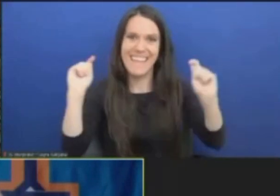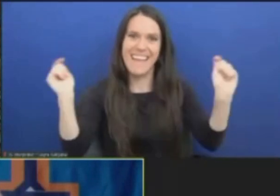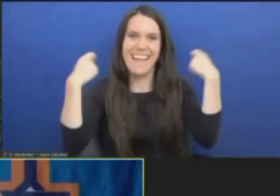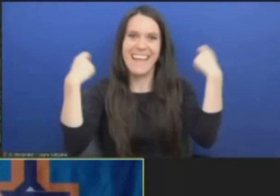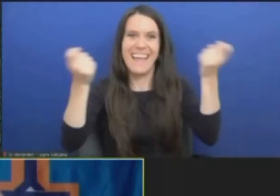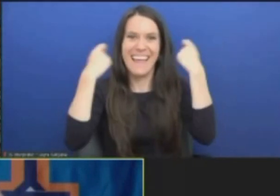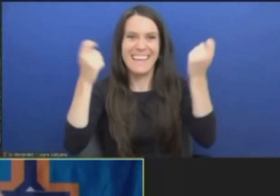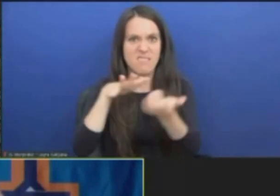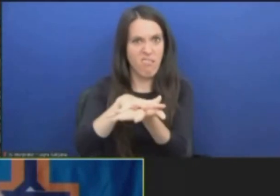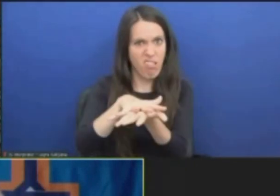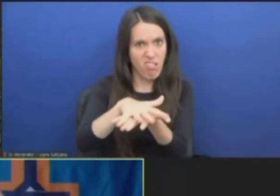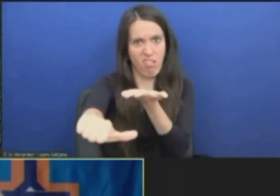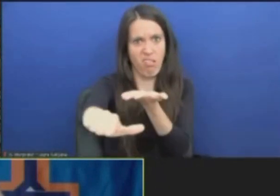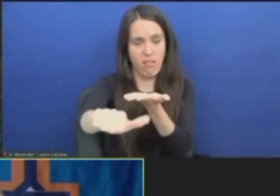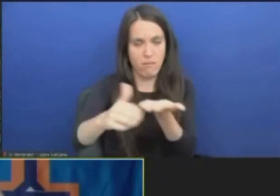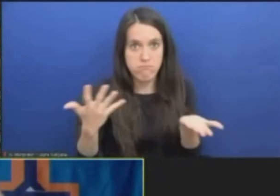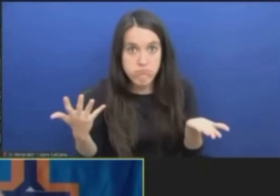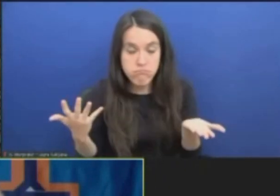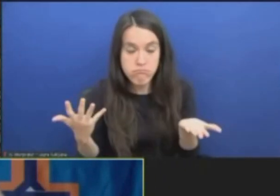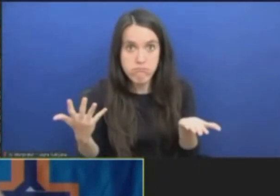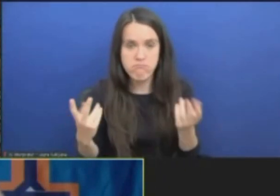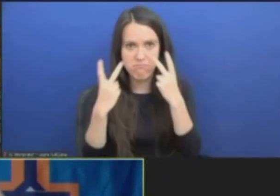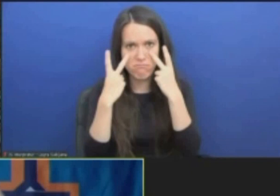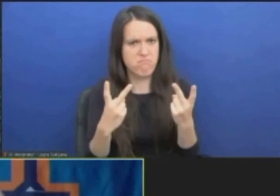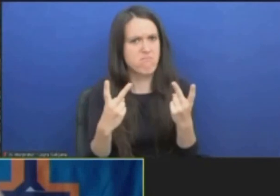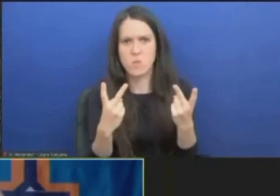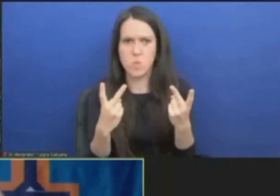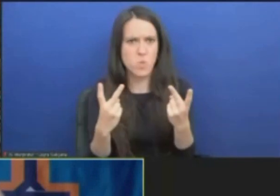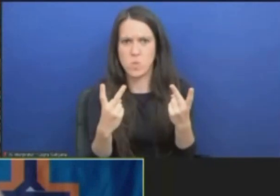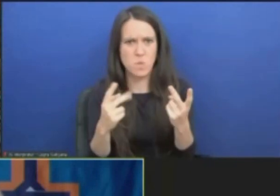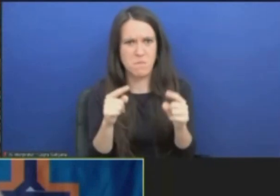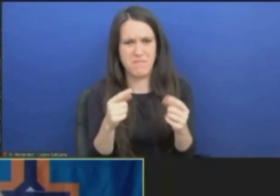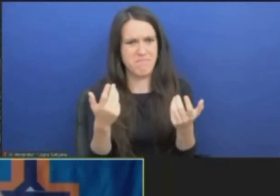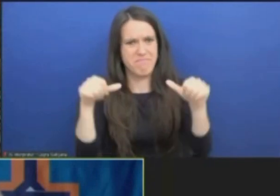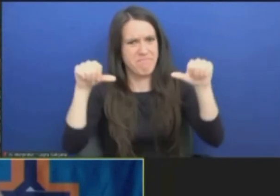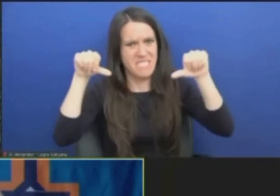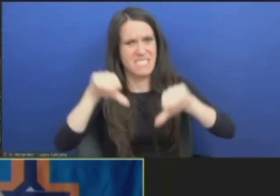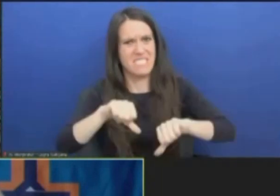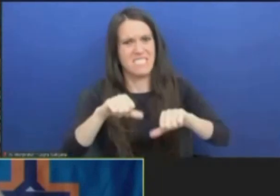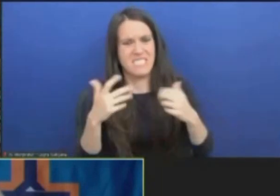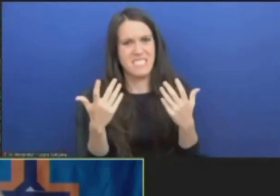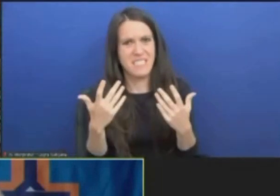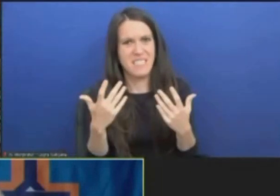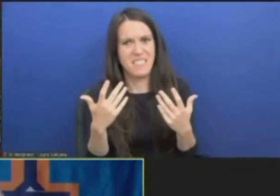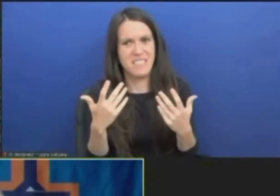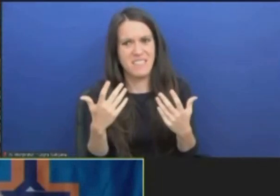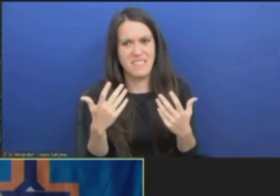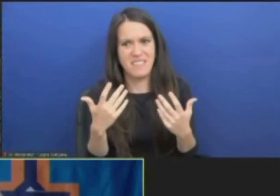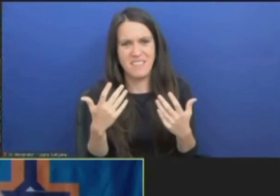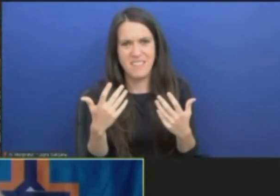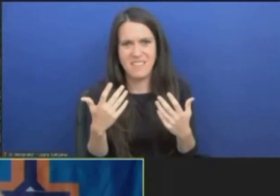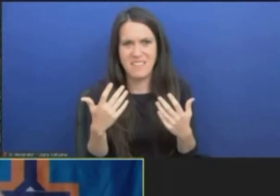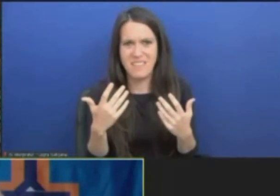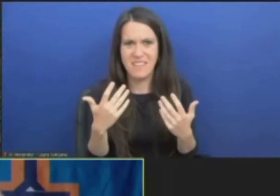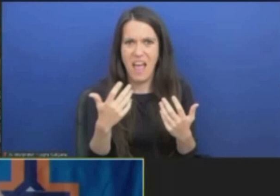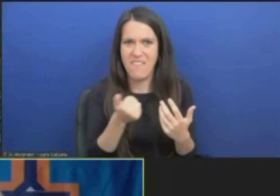чтобы прокормить турецкий военный корпус что касается выжившего населения и детей кульминационной фазы геноцида то их называют